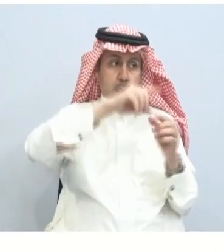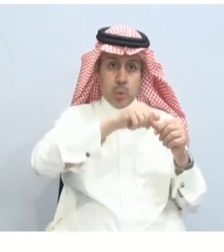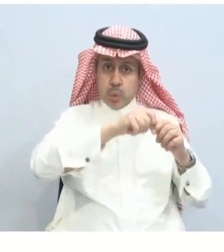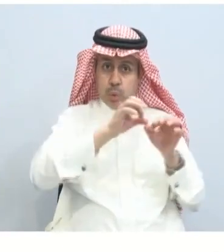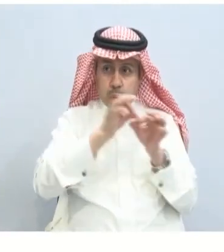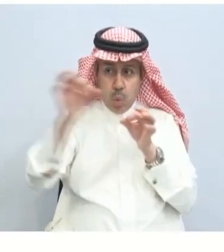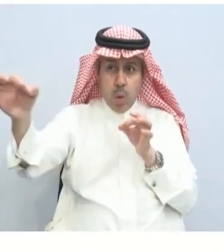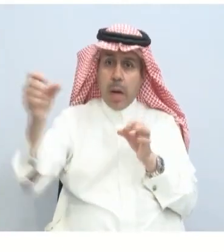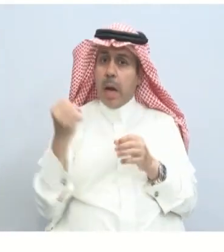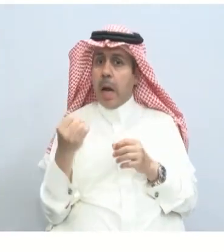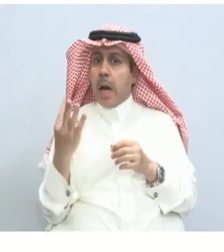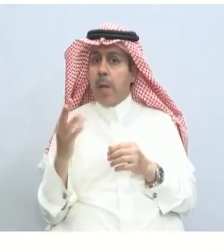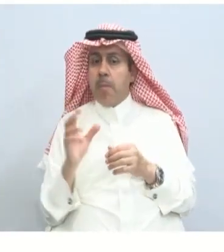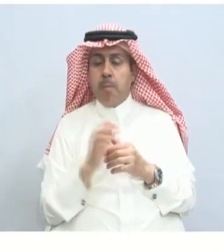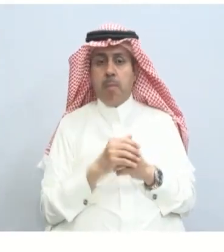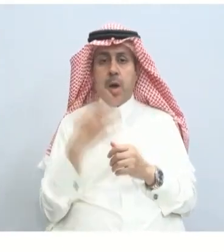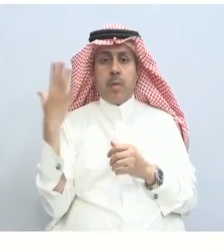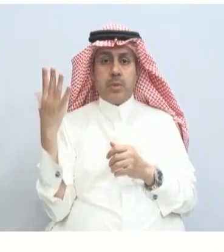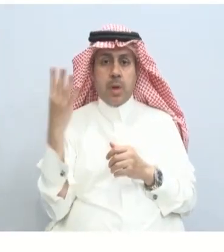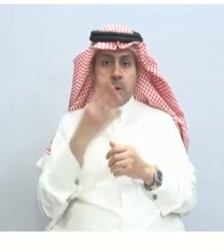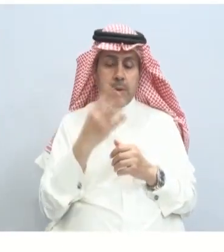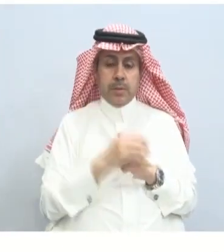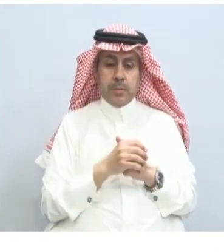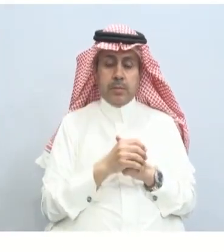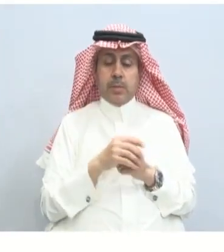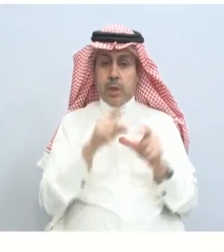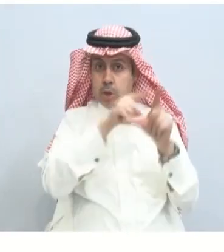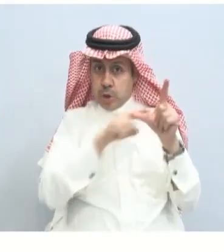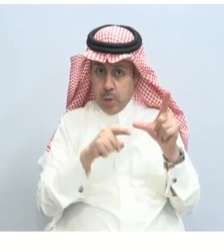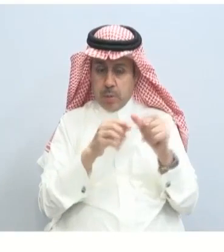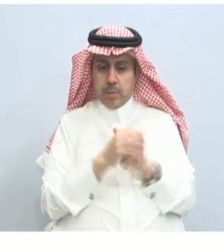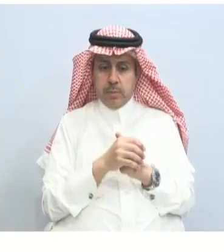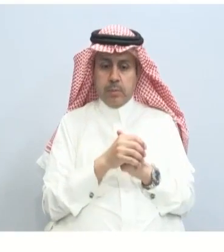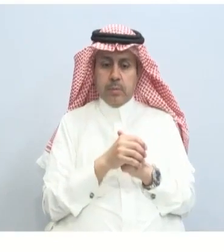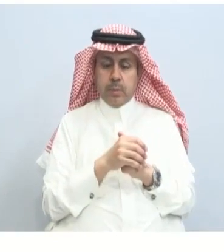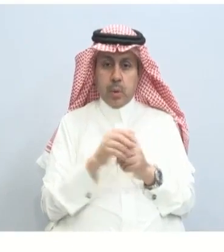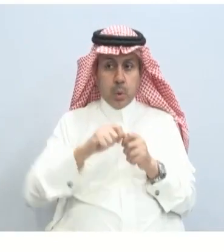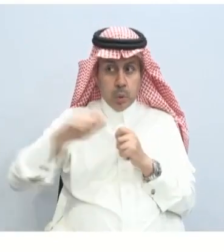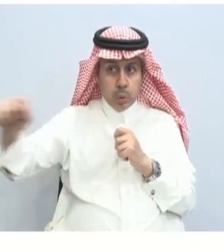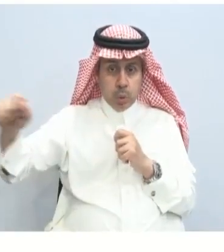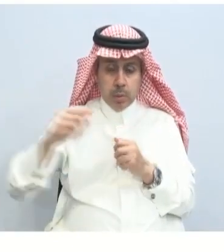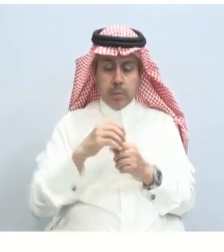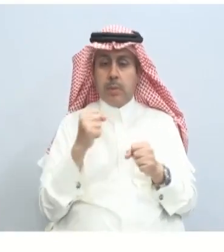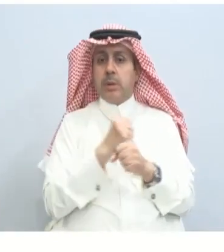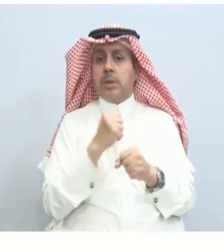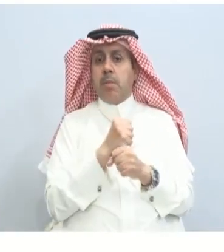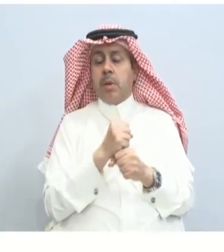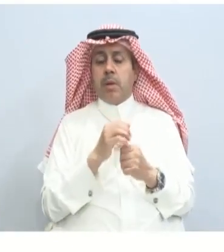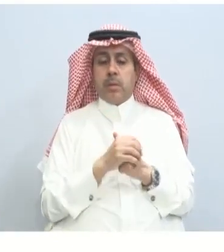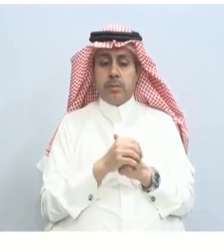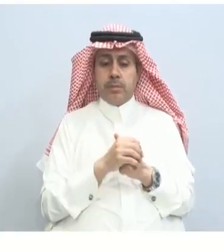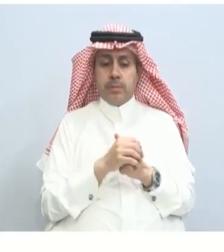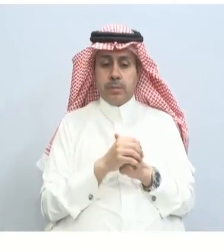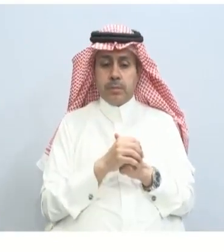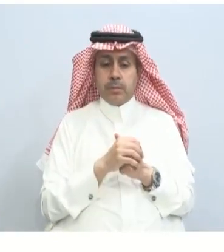ميل اشعه الشمس 45 درجه يعني اعطاني فقط الزاويه وطلب مني الطول فبالتالي بطبق القاعده مباشره